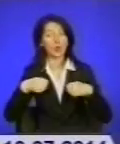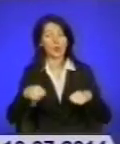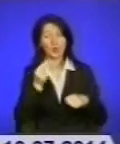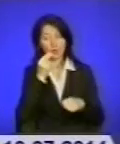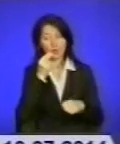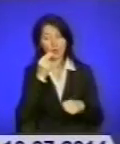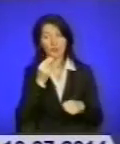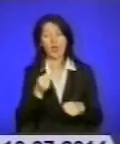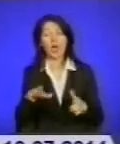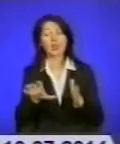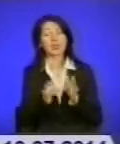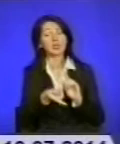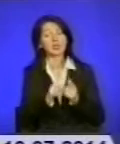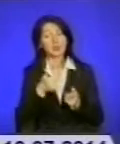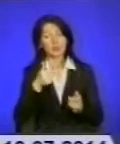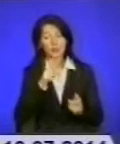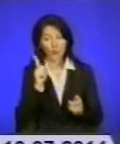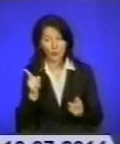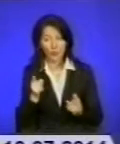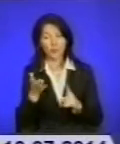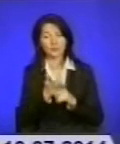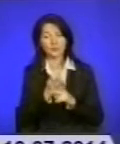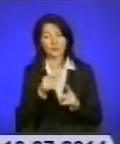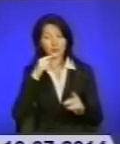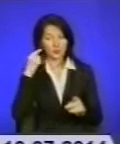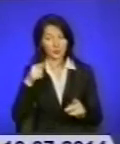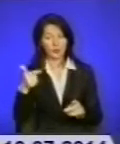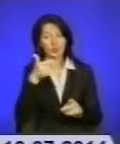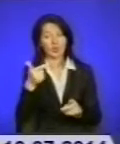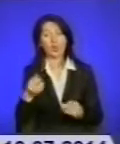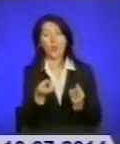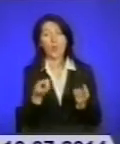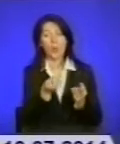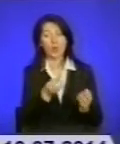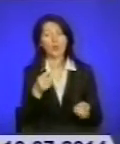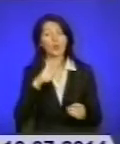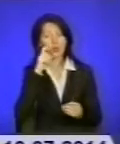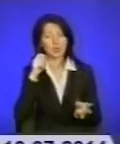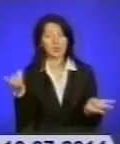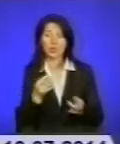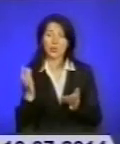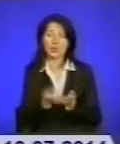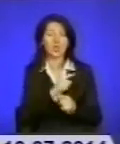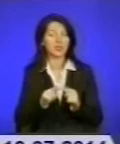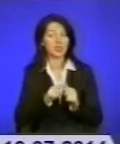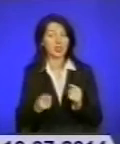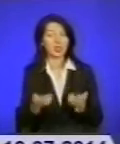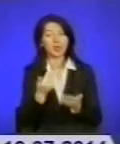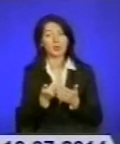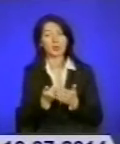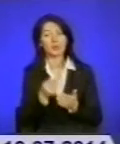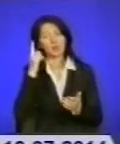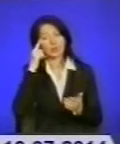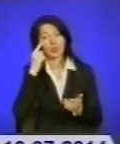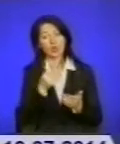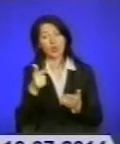Електрика замість газу. Альтернативу російському блакитному паливу українці мають знайти якнайшвидше. Навіть якщо припустити, ніби